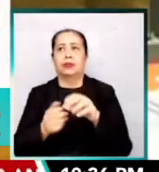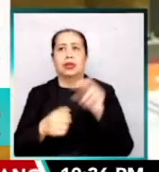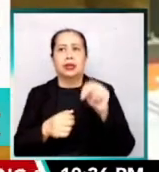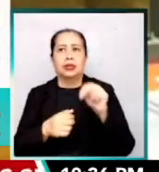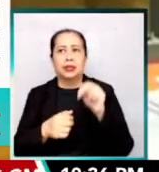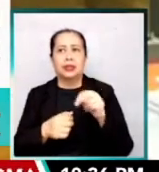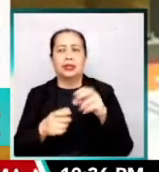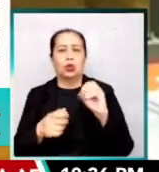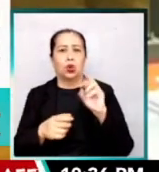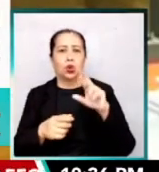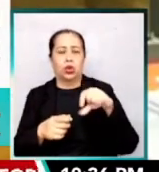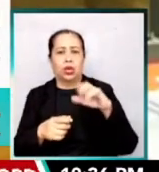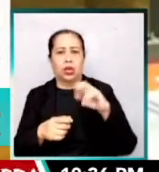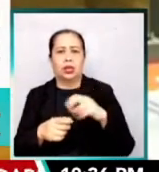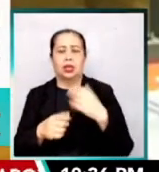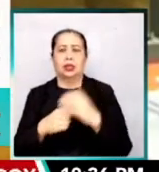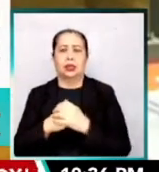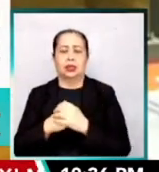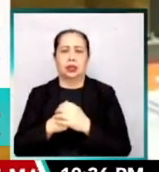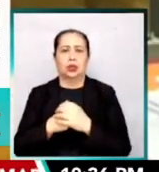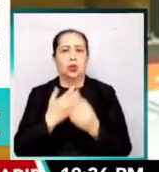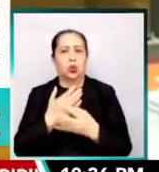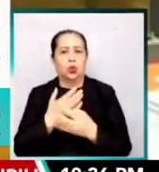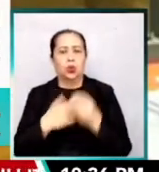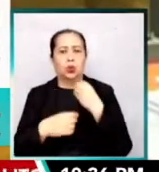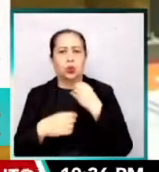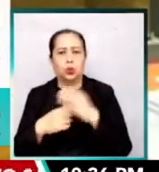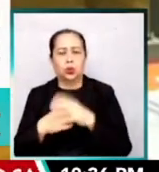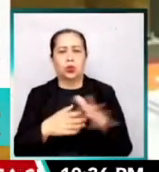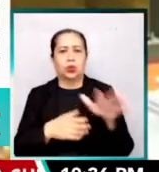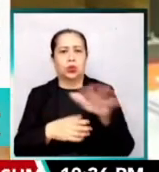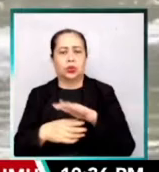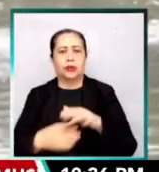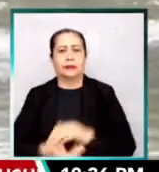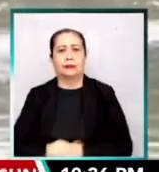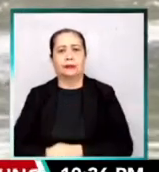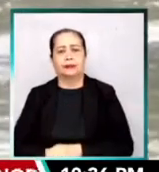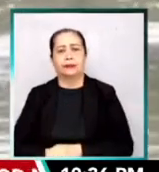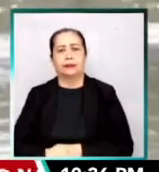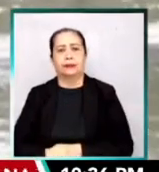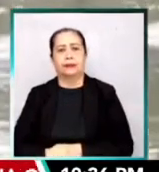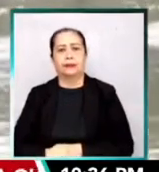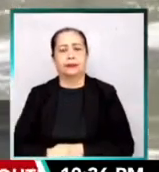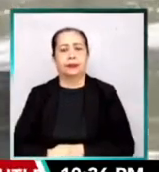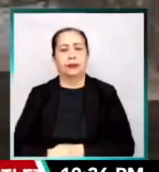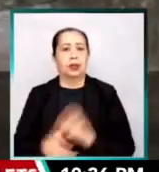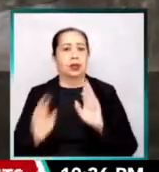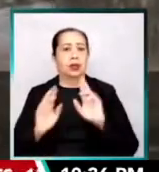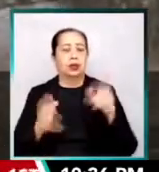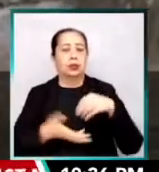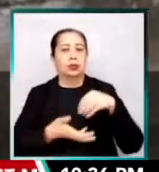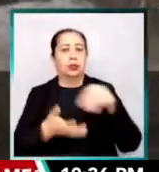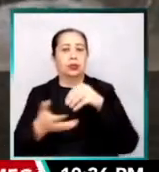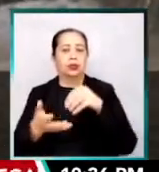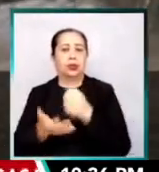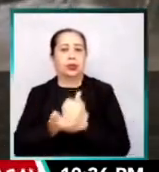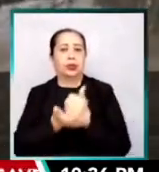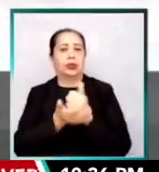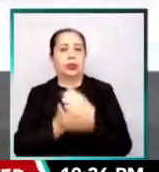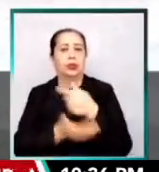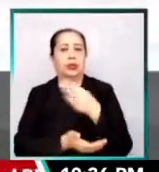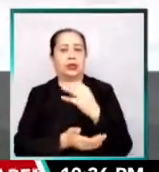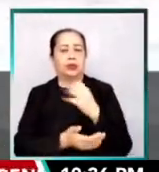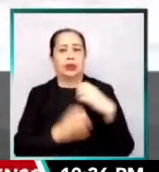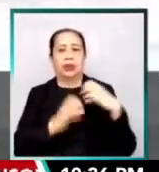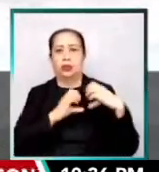ang gikinhanglan karon sa dakbayan sa Rokita, cook food. Nakatakdang mamahagi ng tulong ang GMA Kapuso